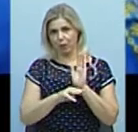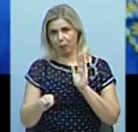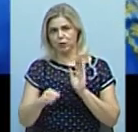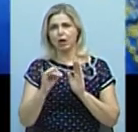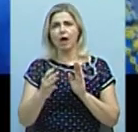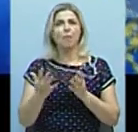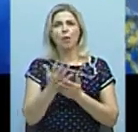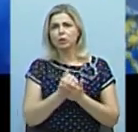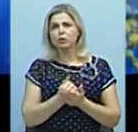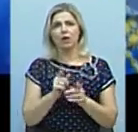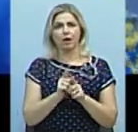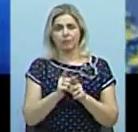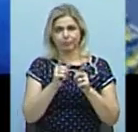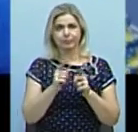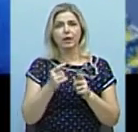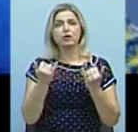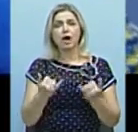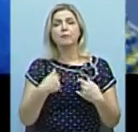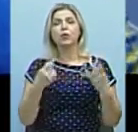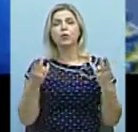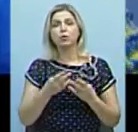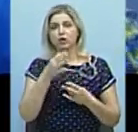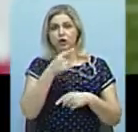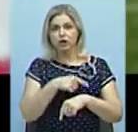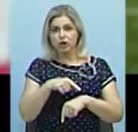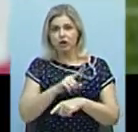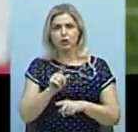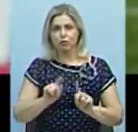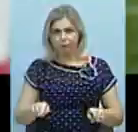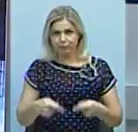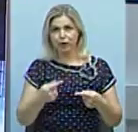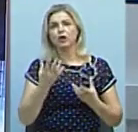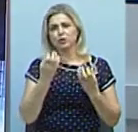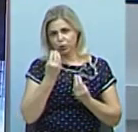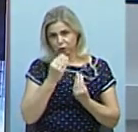ігрові кондиції. Зараз мені потрібен час, щоб відновитися і ще краще грати.